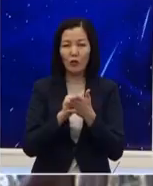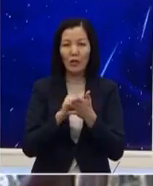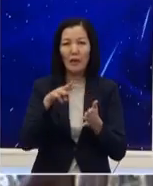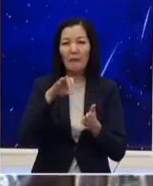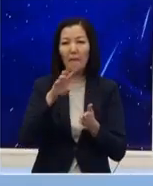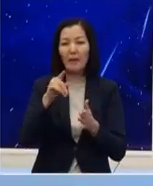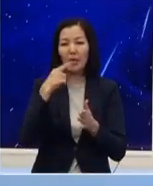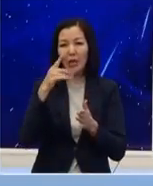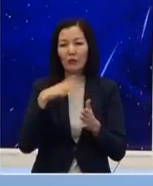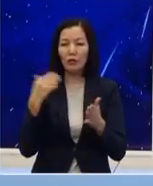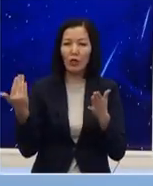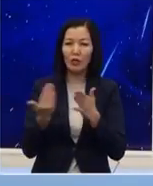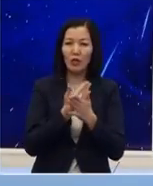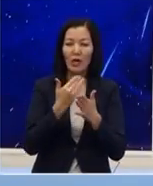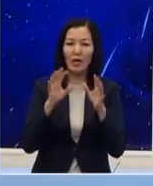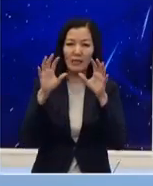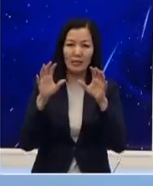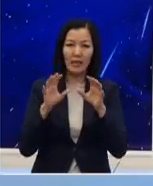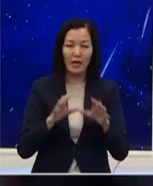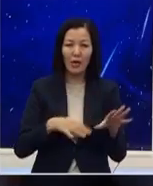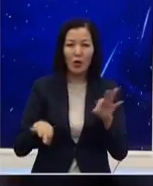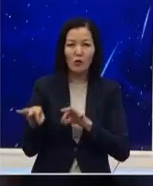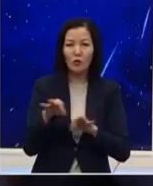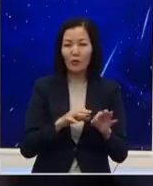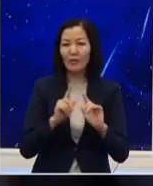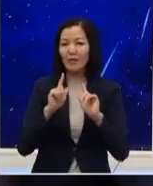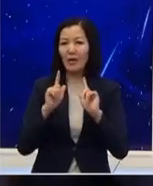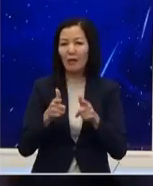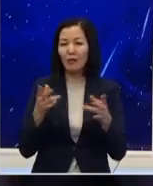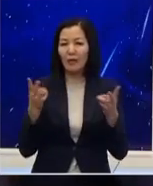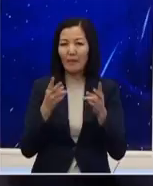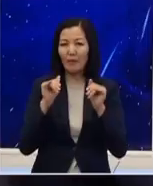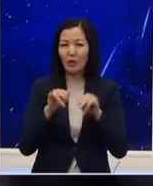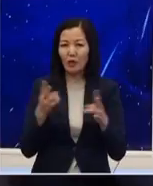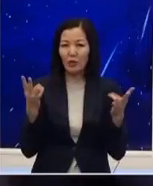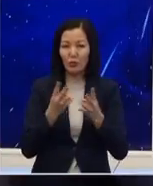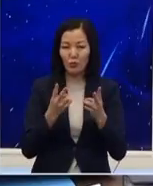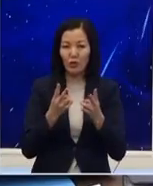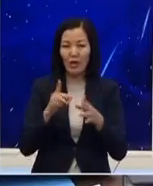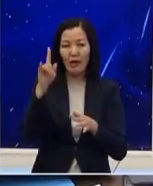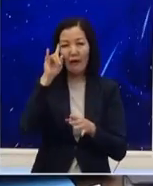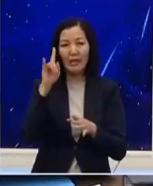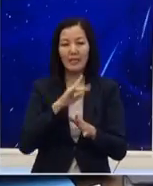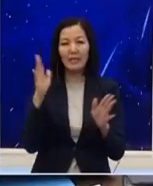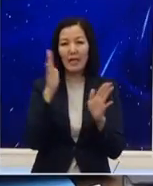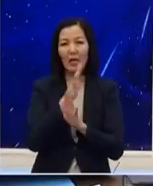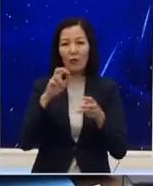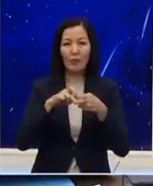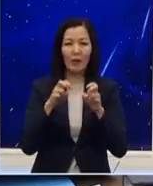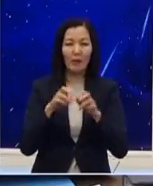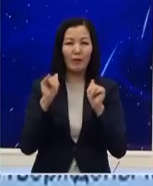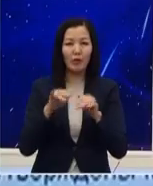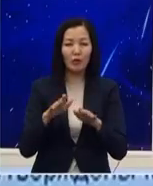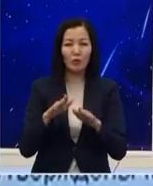мәлімдеуінше, жаңа кодекс жобасын бил қабылдауға тырысу керек. Бұл ел қауіпсіздігі. Қазақстанда экологиялық проблемаларды шешу